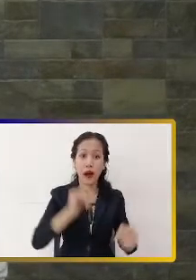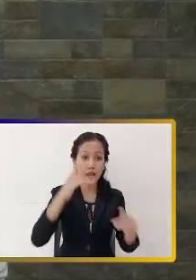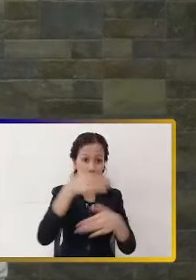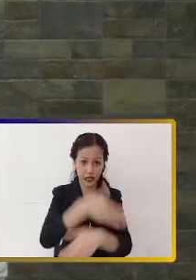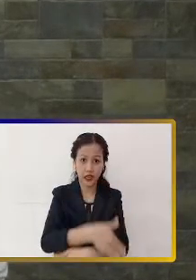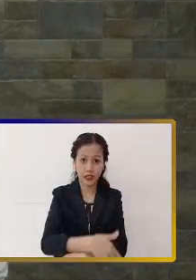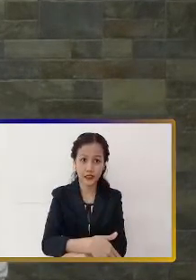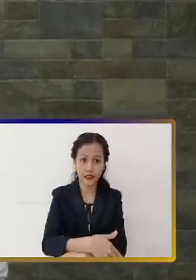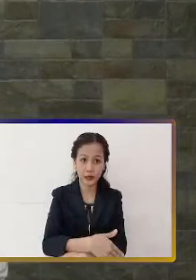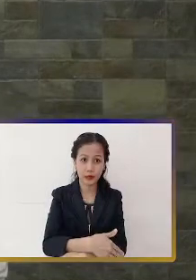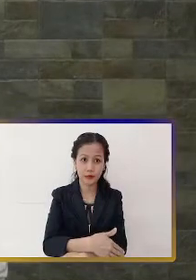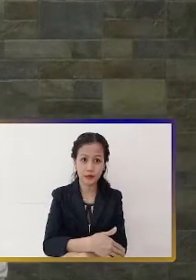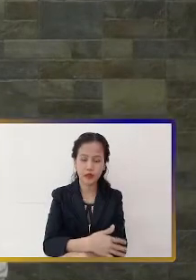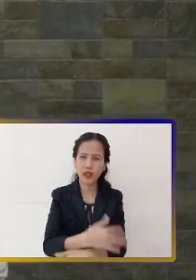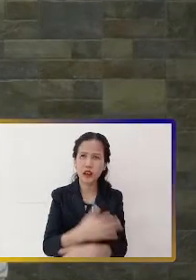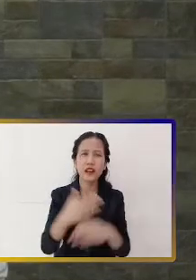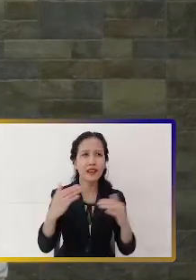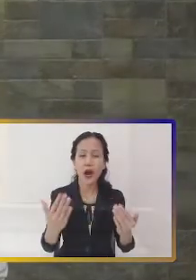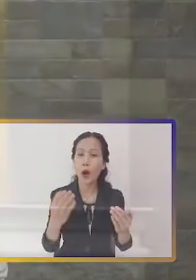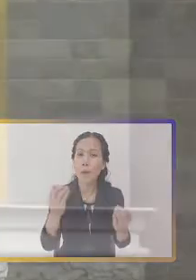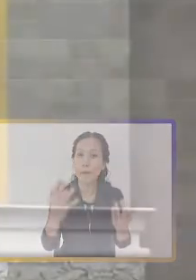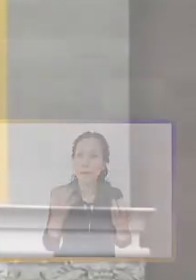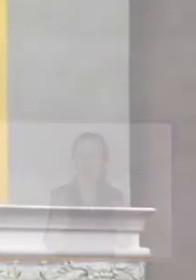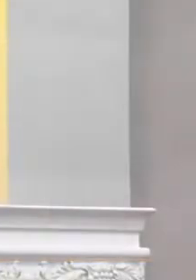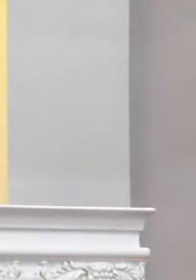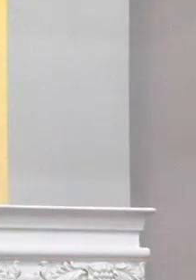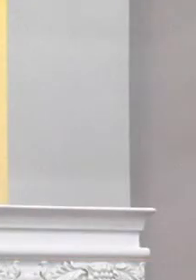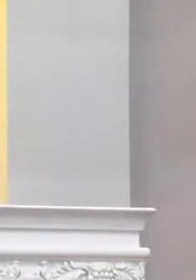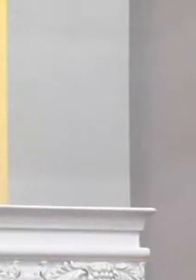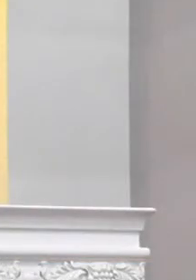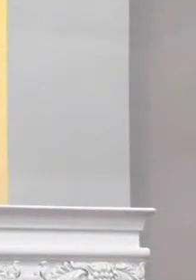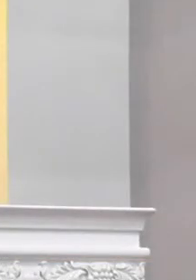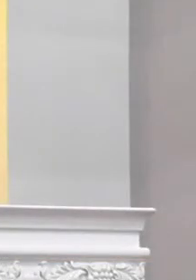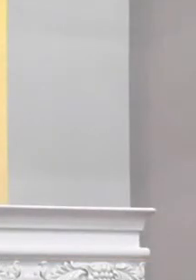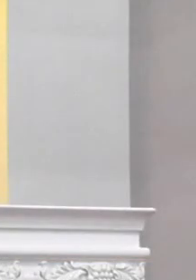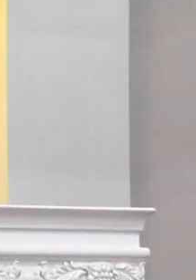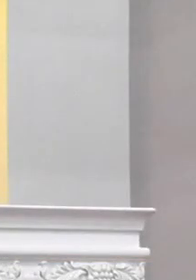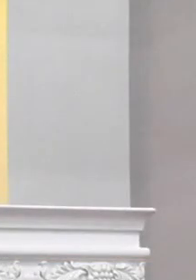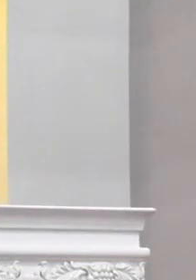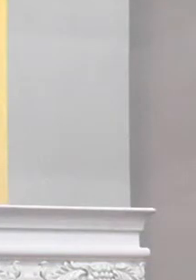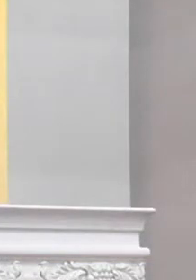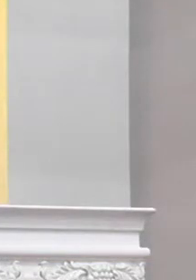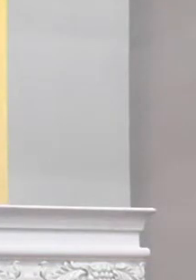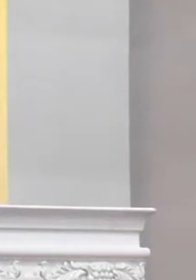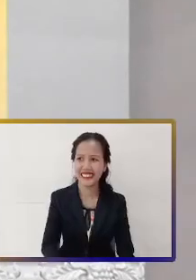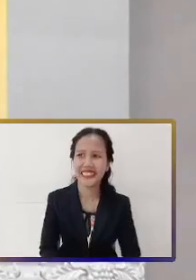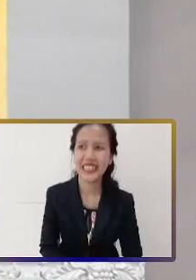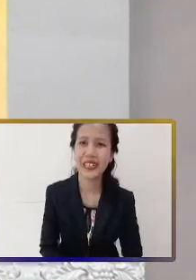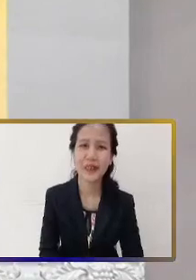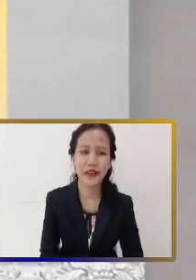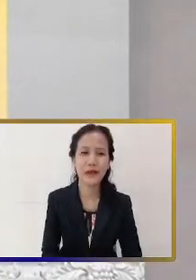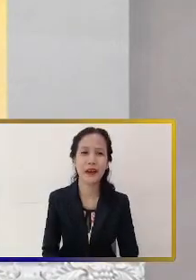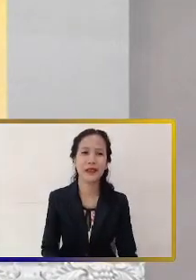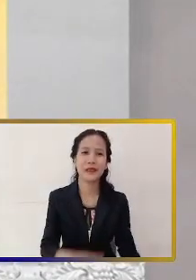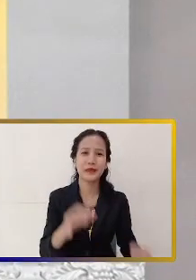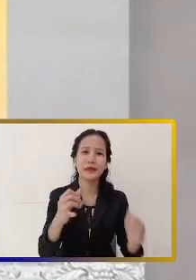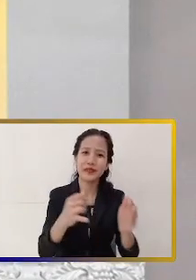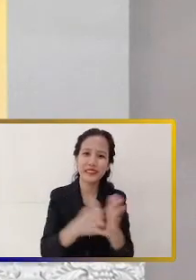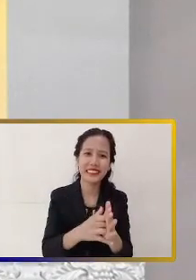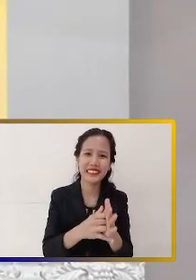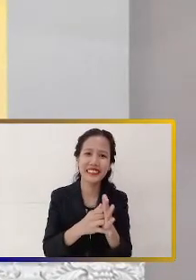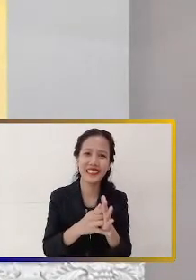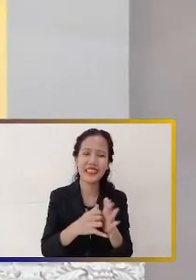at this. Many times, tayo po ang humihingi sa Diyos. Now I want you to focus your attention here.